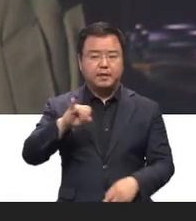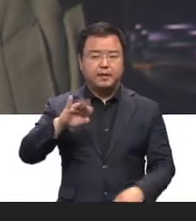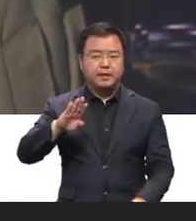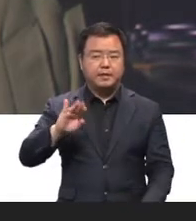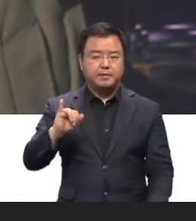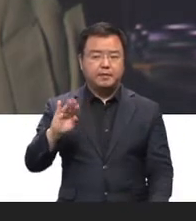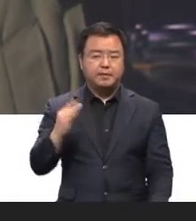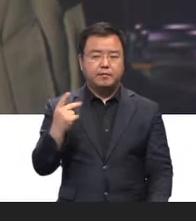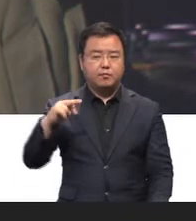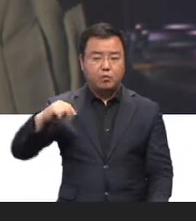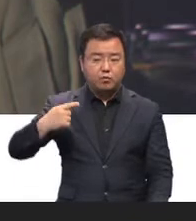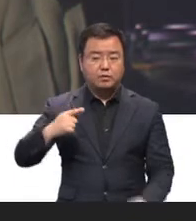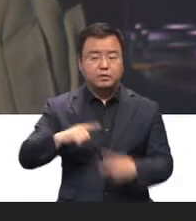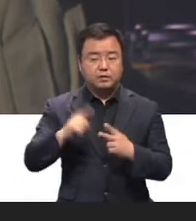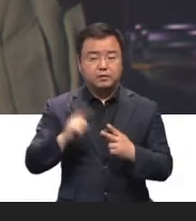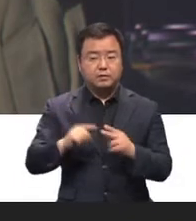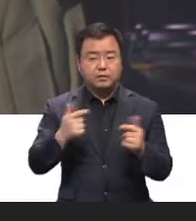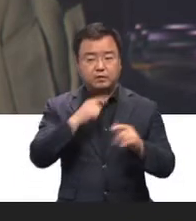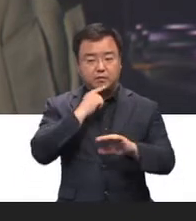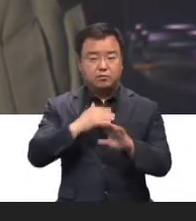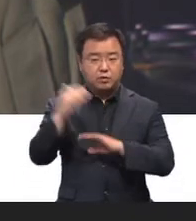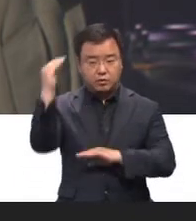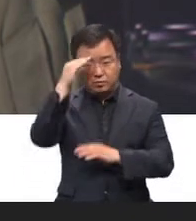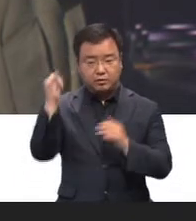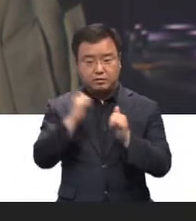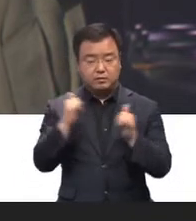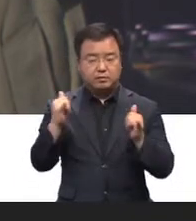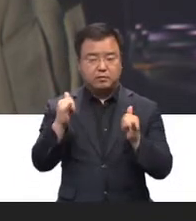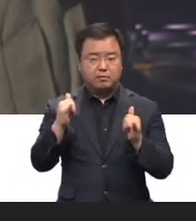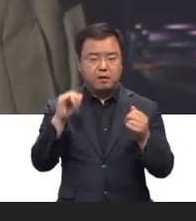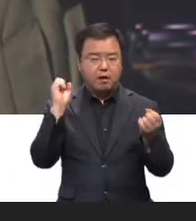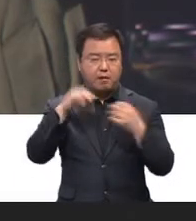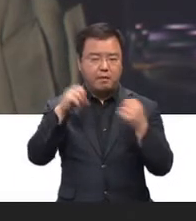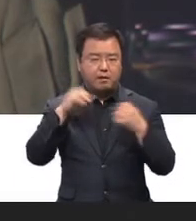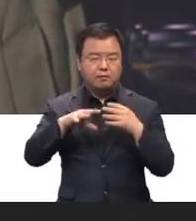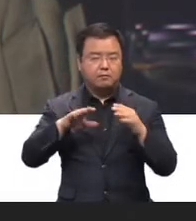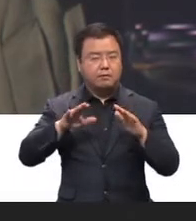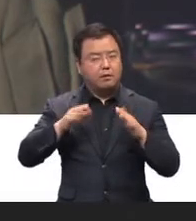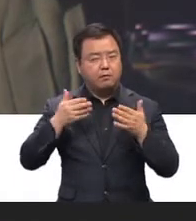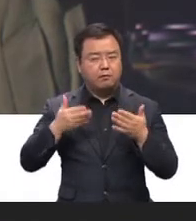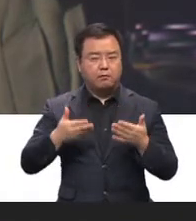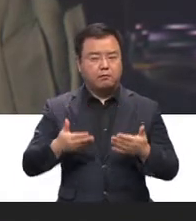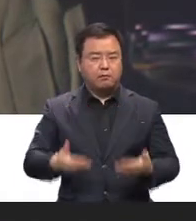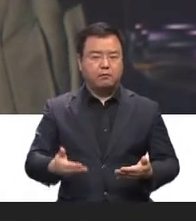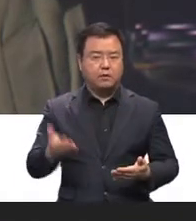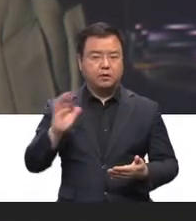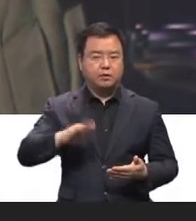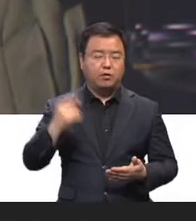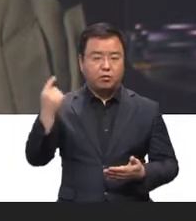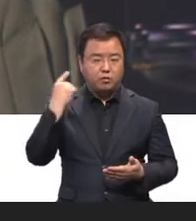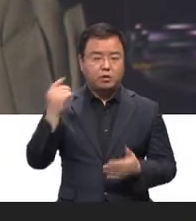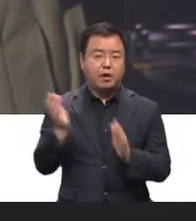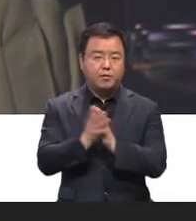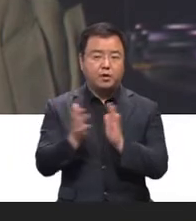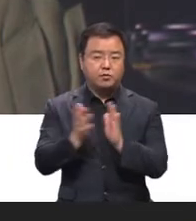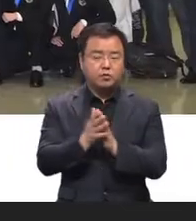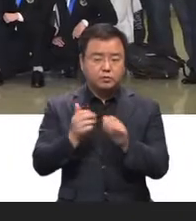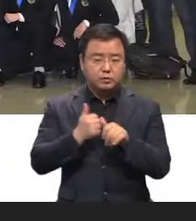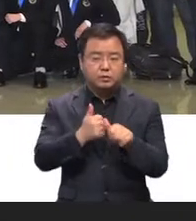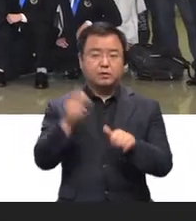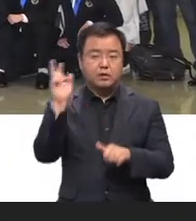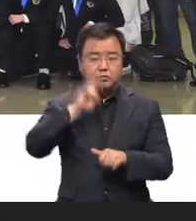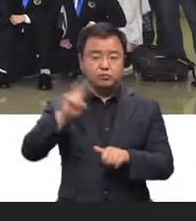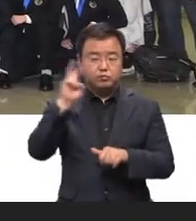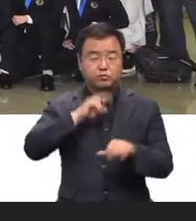그때 마다 북한측 그 관객들의 반응이 굉장히 썰렁 했는데 4 어제 뭐 박수치고 뭐 따라부르고 그런 정도의